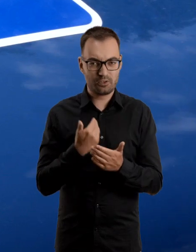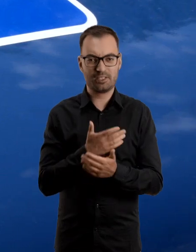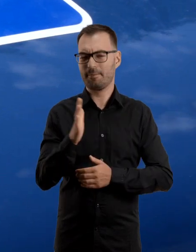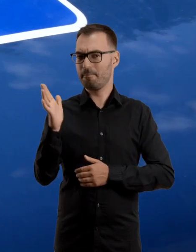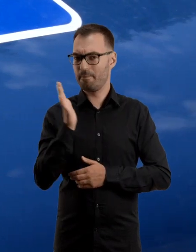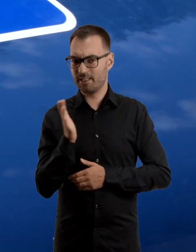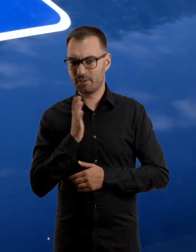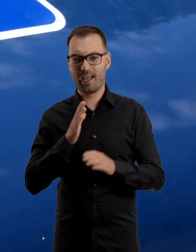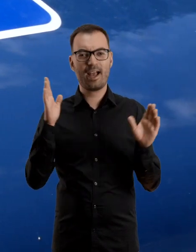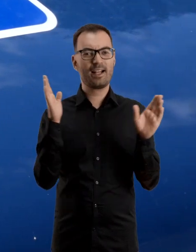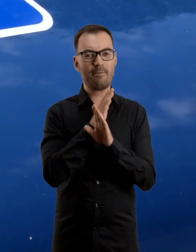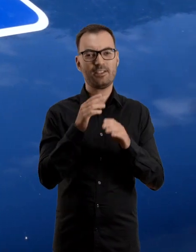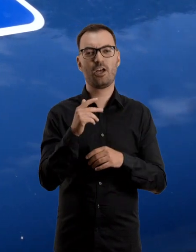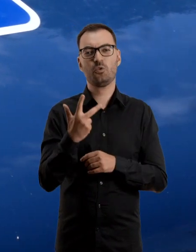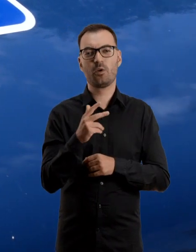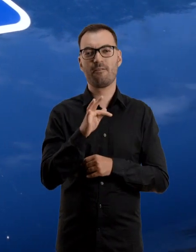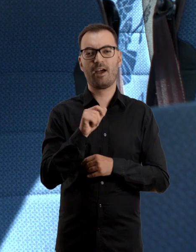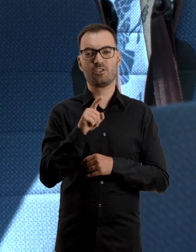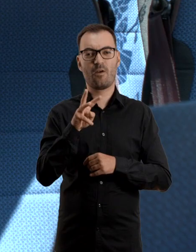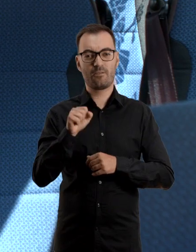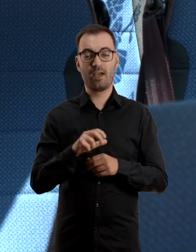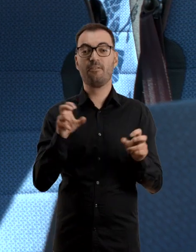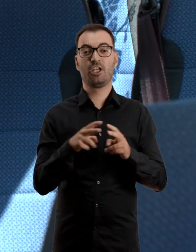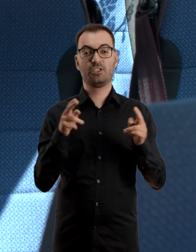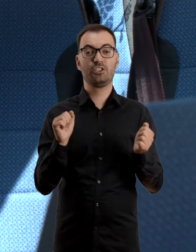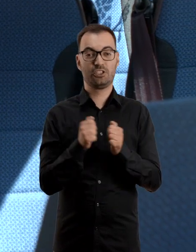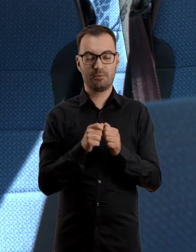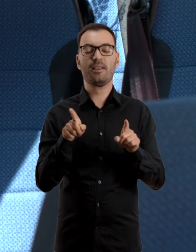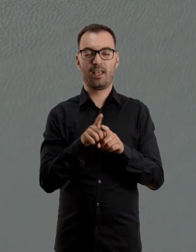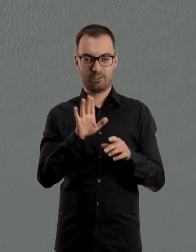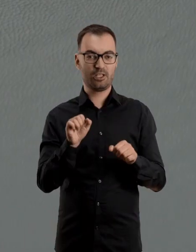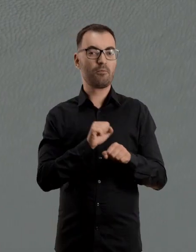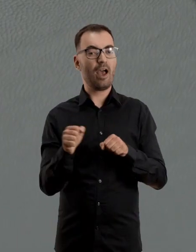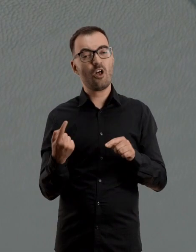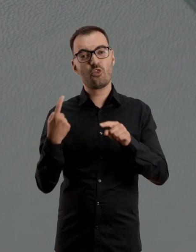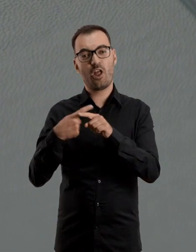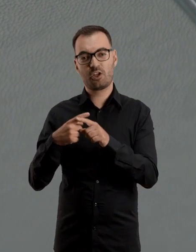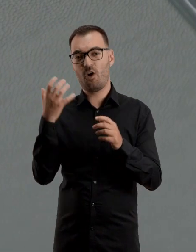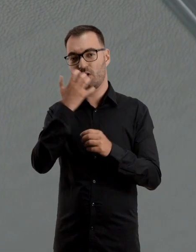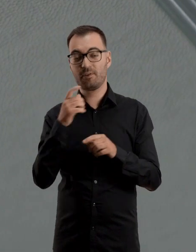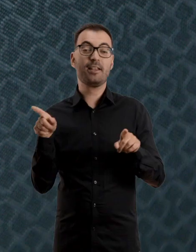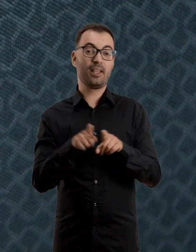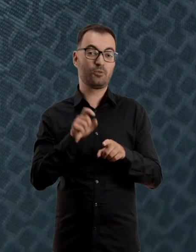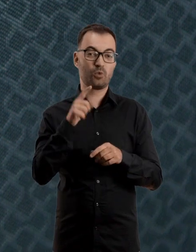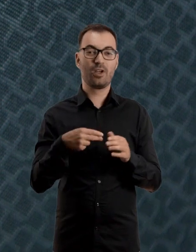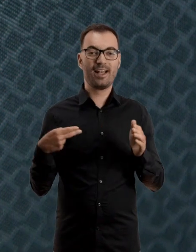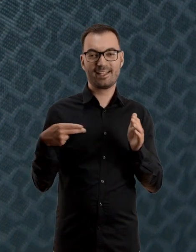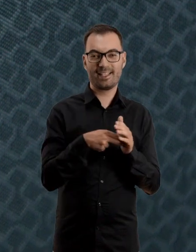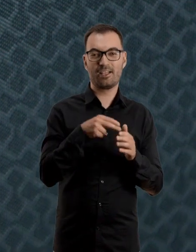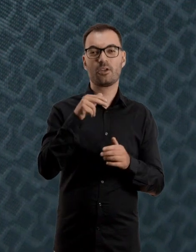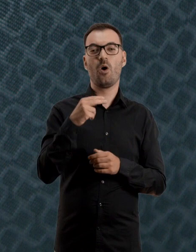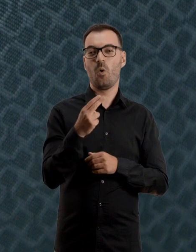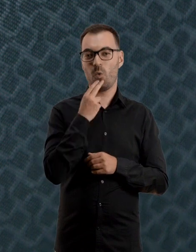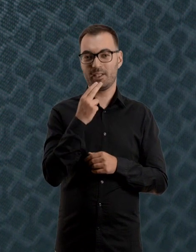bezpieczeństwa. Mają trójfazową klimatyzację, w okresie zimowym dodatkowe ogrzewanie oraz gniazdka USB, dzięki czemu można